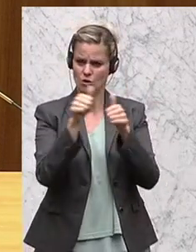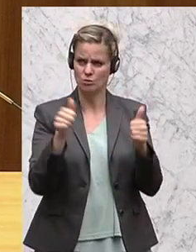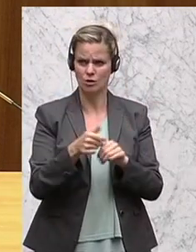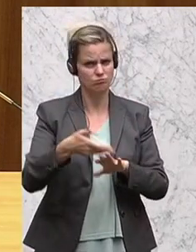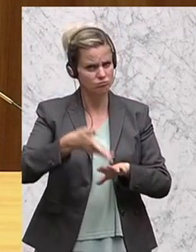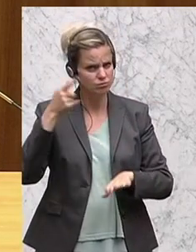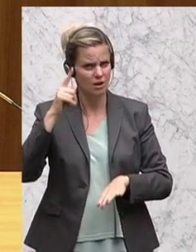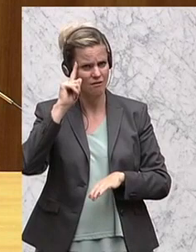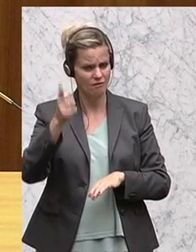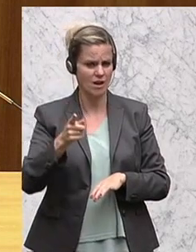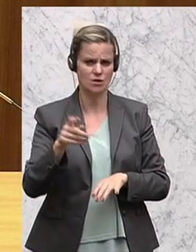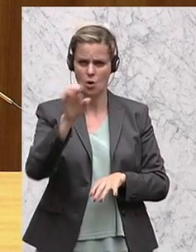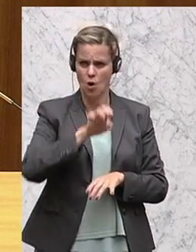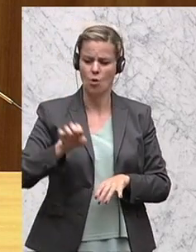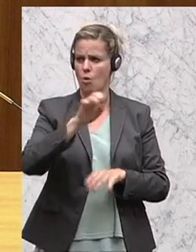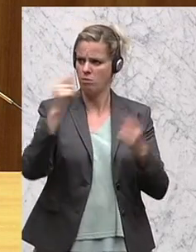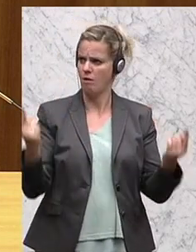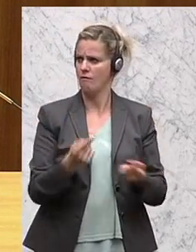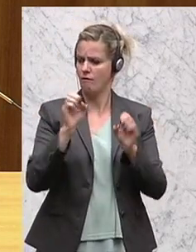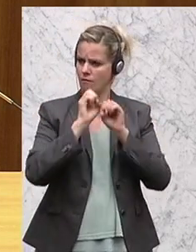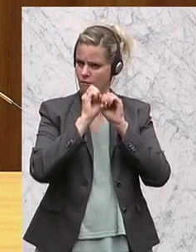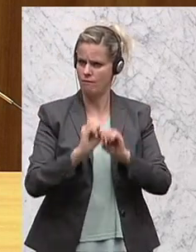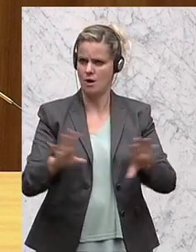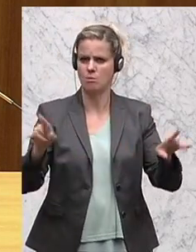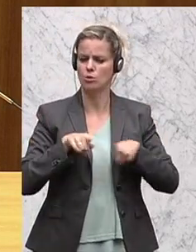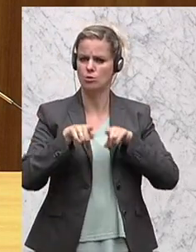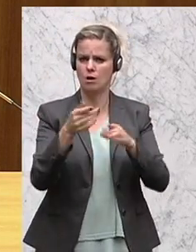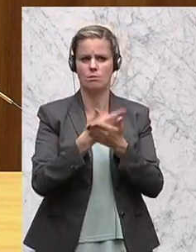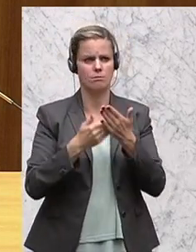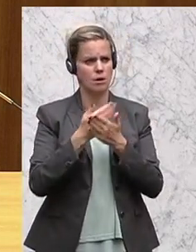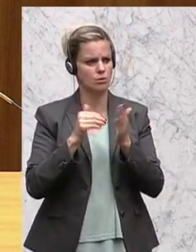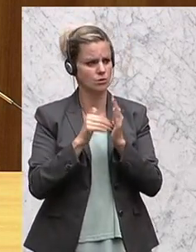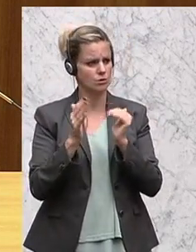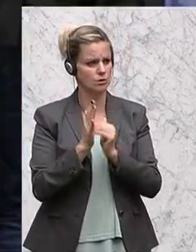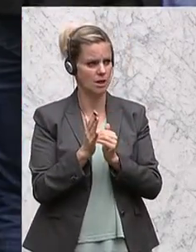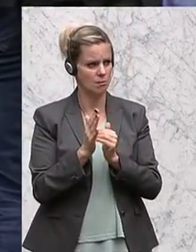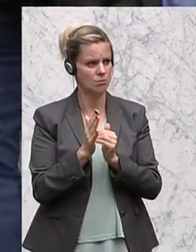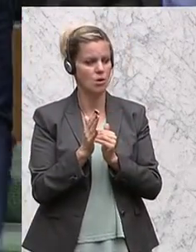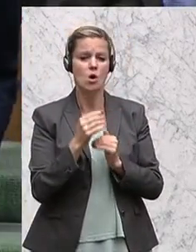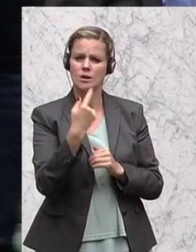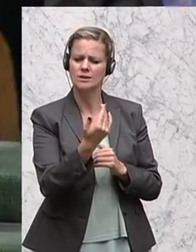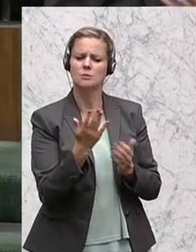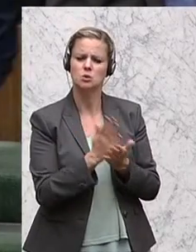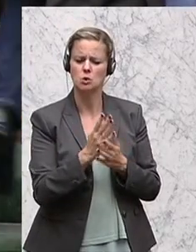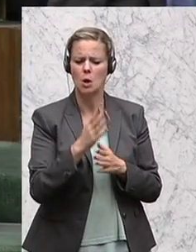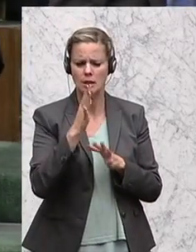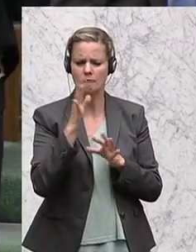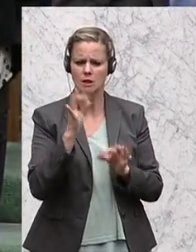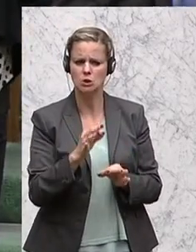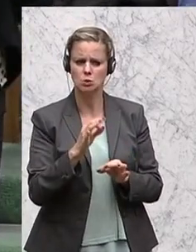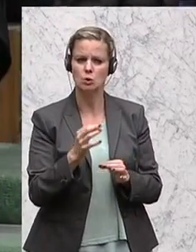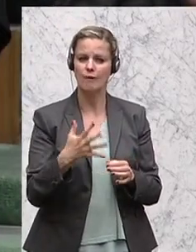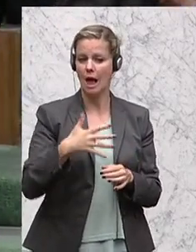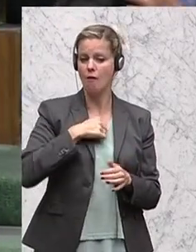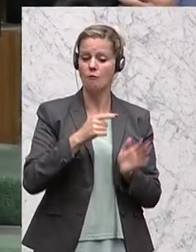Jahren. Damit machen wir Werbung in ganz Europa. Und wenn Sie jetzt sagen, und das haben Sie auch schon versucht, als Erfolg zu verkaufen, dass im